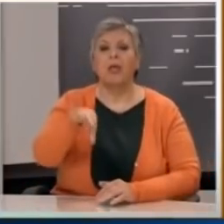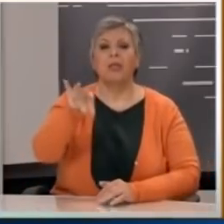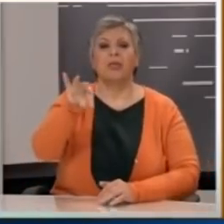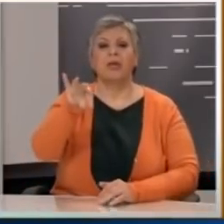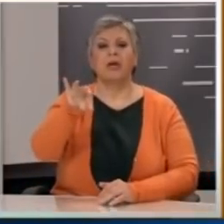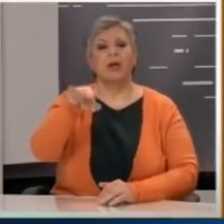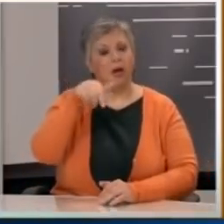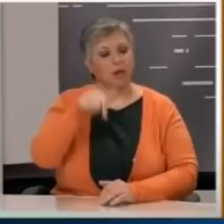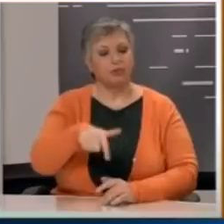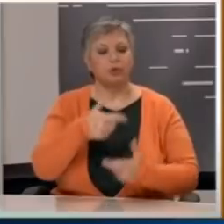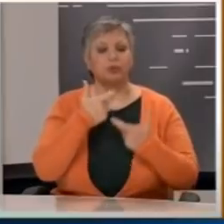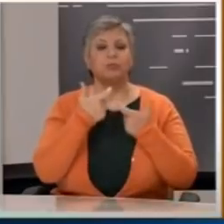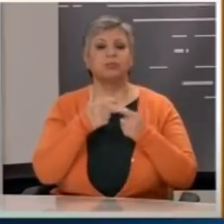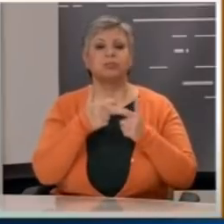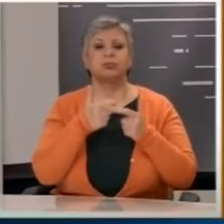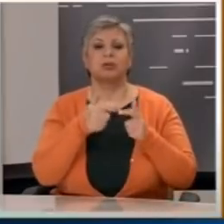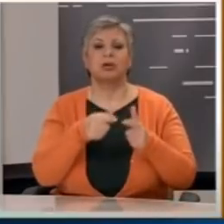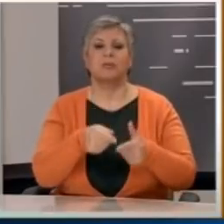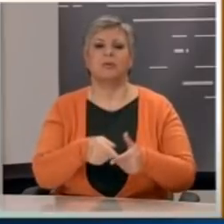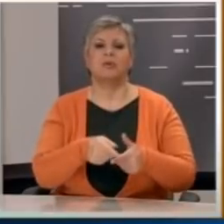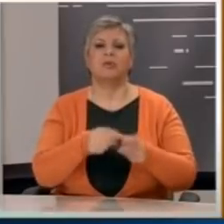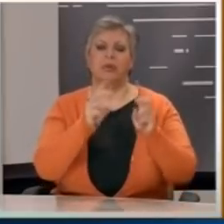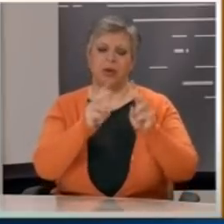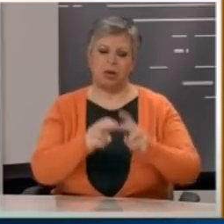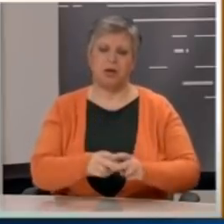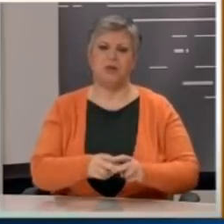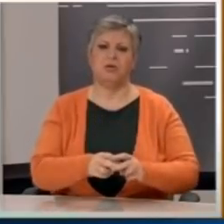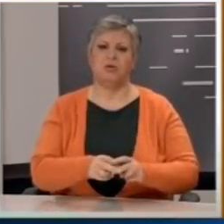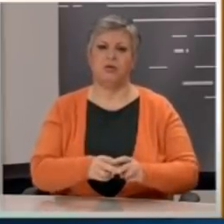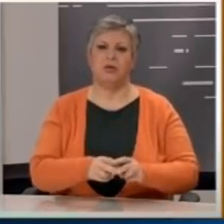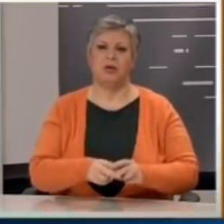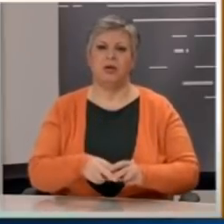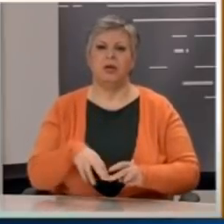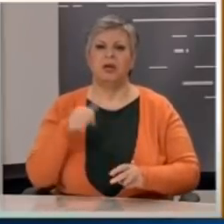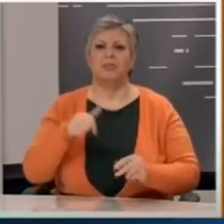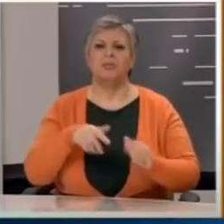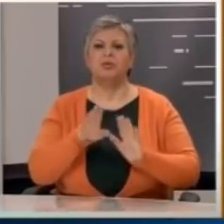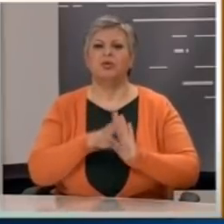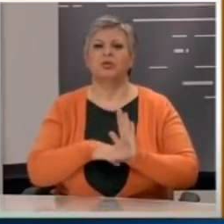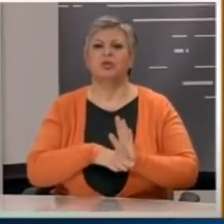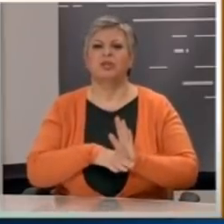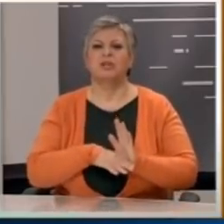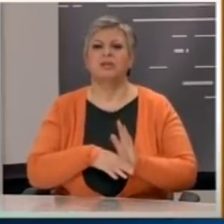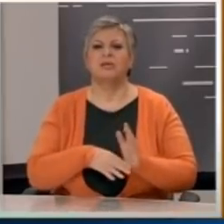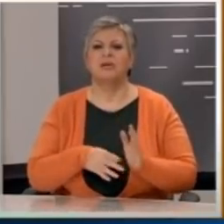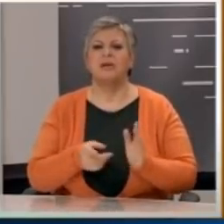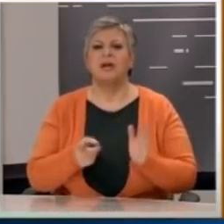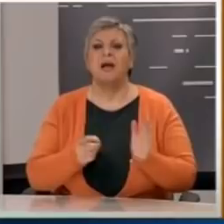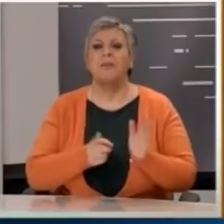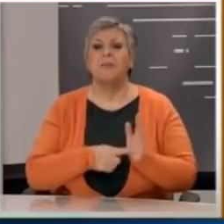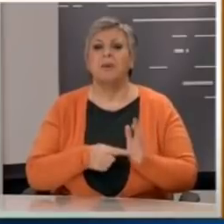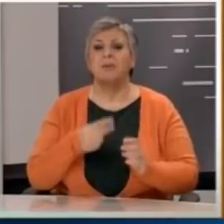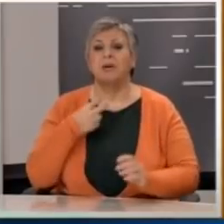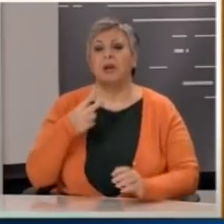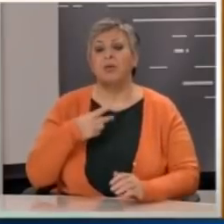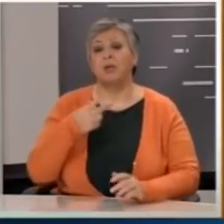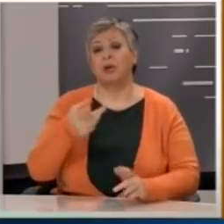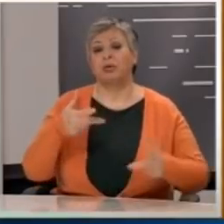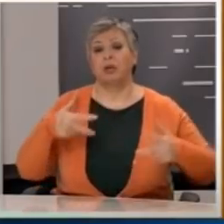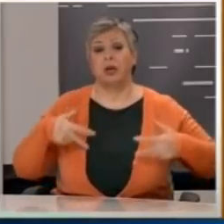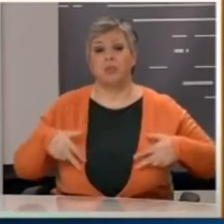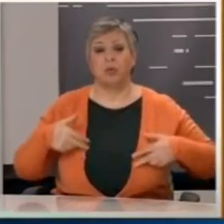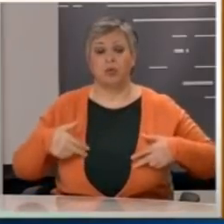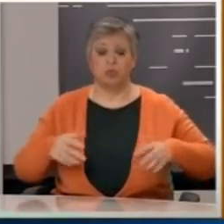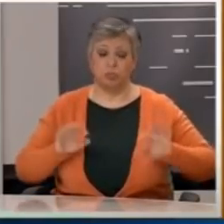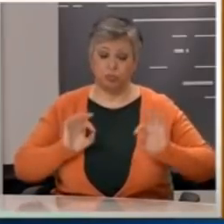παστρικά? Γιατί με το σύστημα που έχουμε σήμερα, ή αν αύριο βγει η Νέα Δημοκρατία, πρέπει να εμπιστευτούμε ότι είναι τίμιος ο Υπουργός και δεν θα